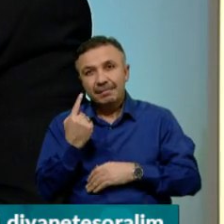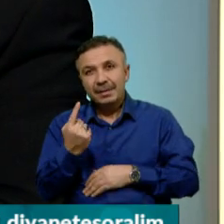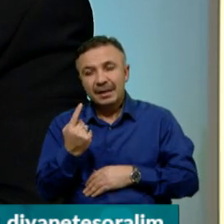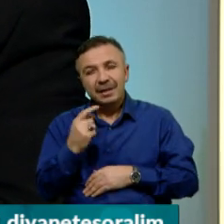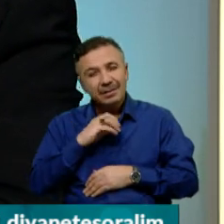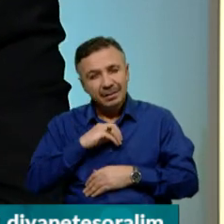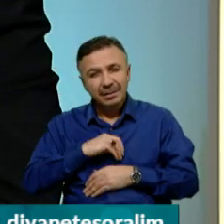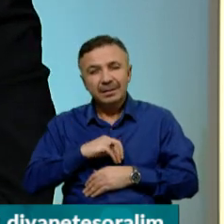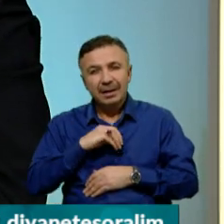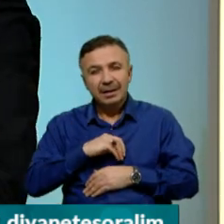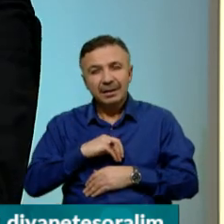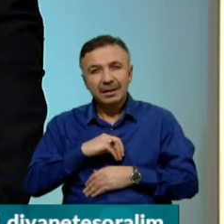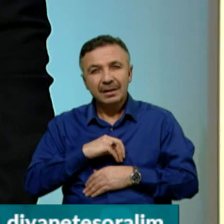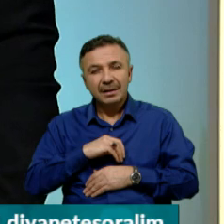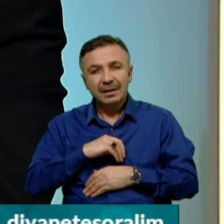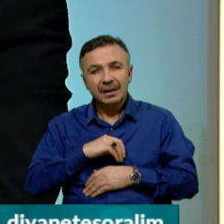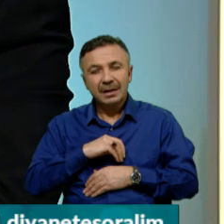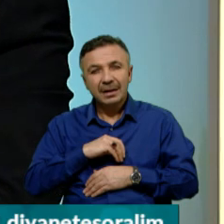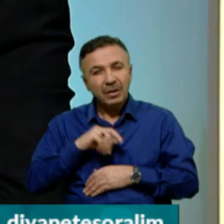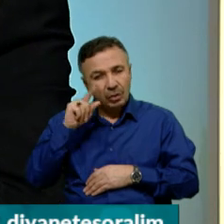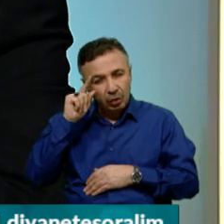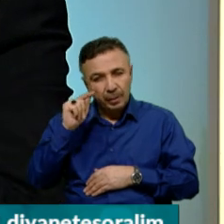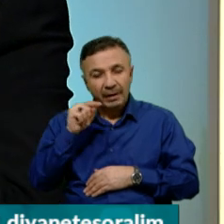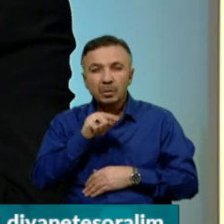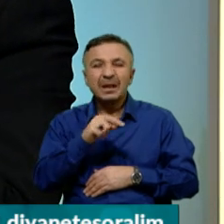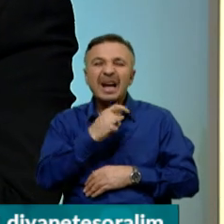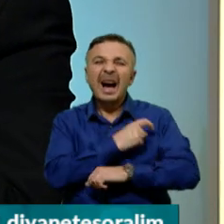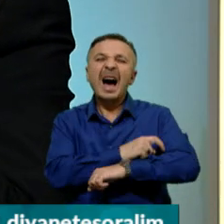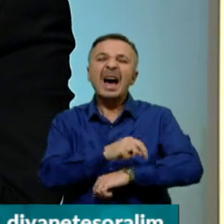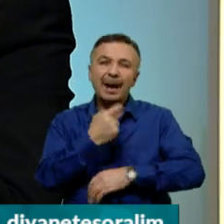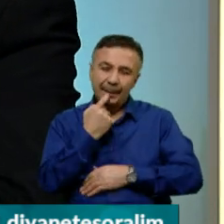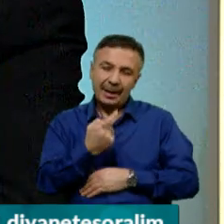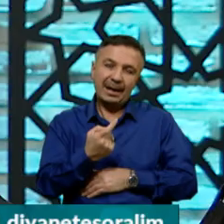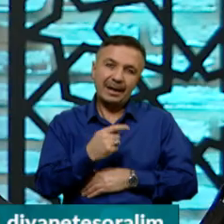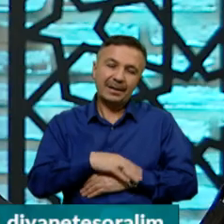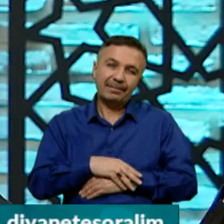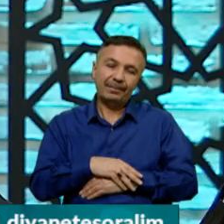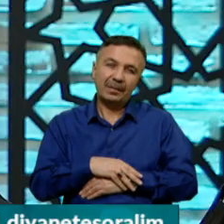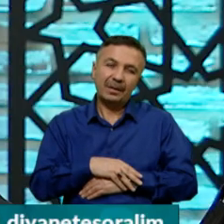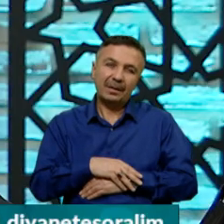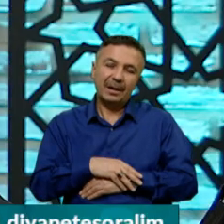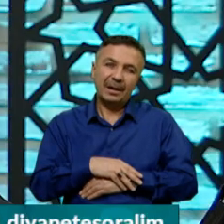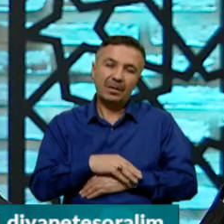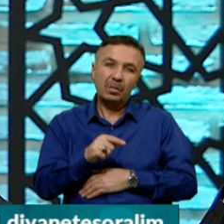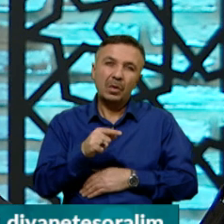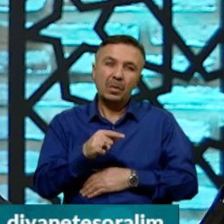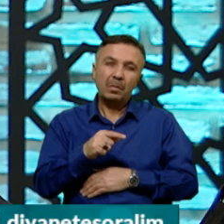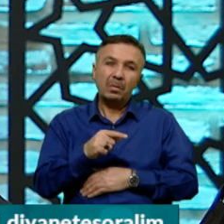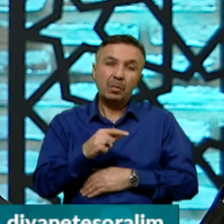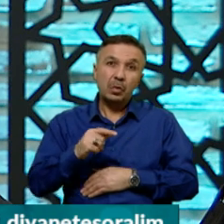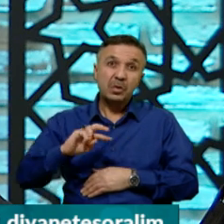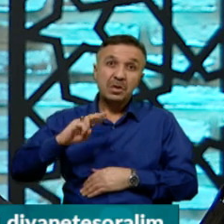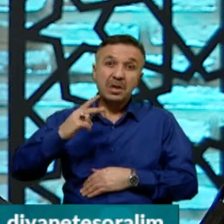zanlı ise onlar Buna da haram derler ama buradaki o haramın içindeki derece farkı derece